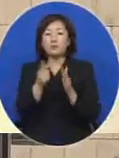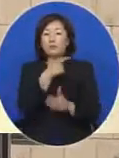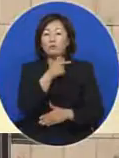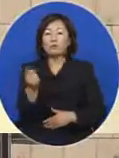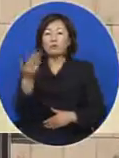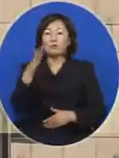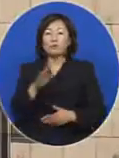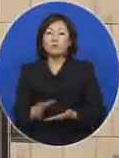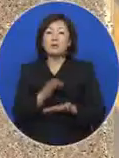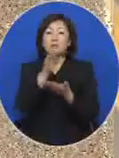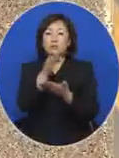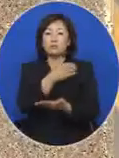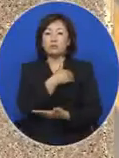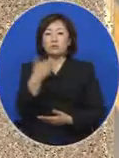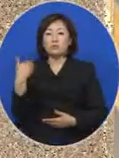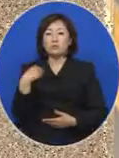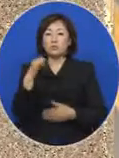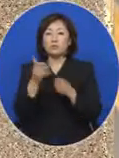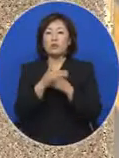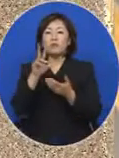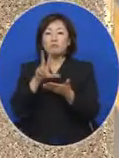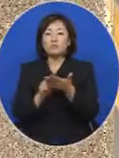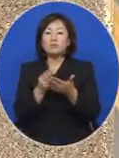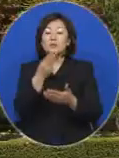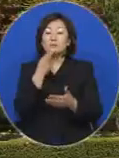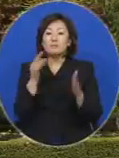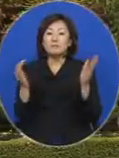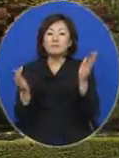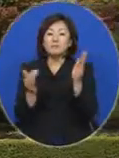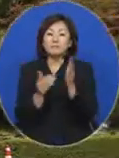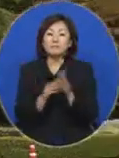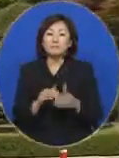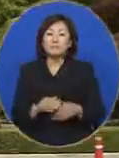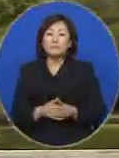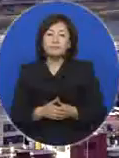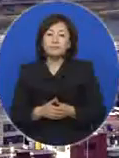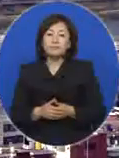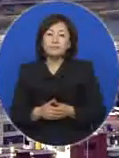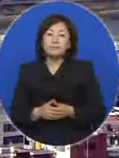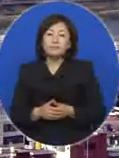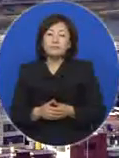컸지만 지불 능력이 좋아 문제가 되지 않는 것으로 나타났습니다.